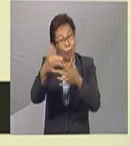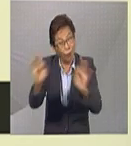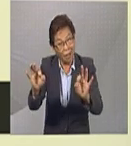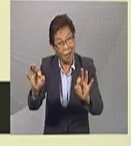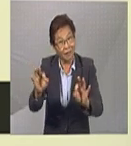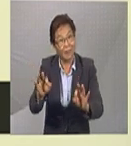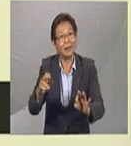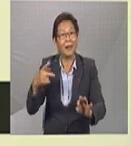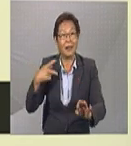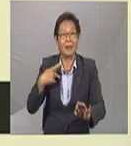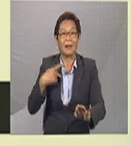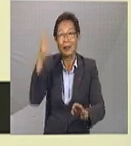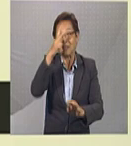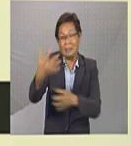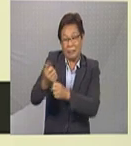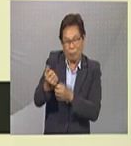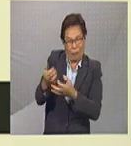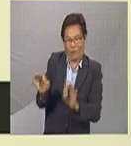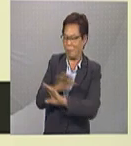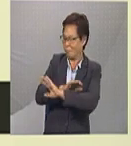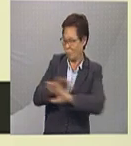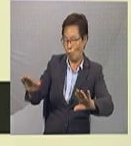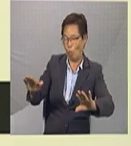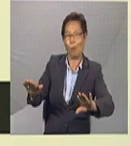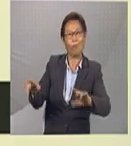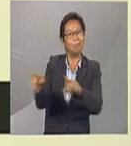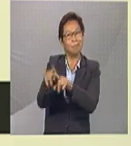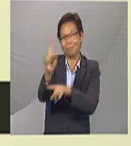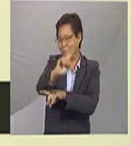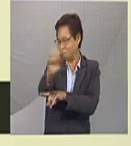Kerajaan tidak mendapat secara percuma seperti yang telah pun